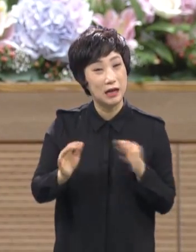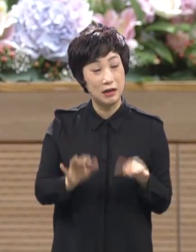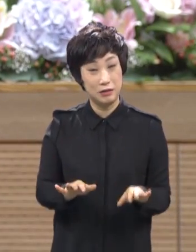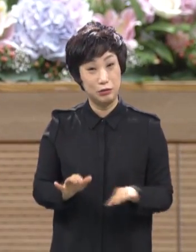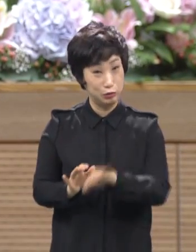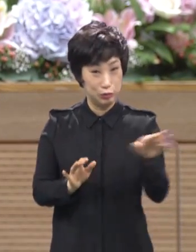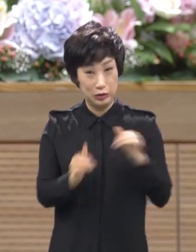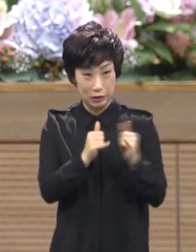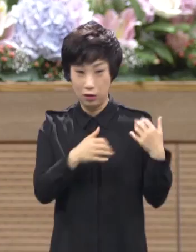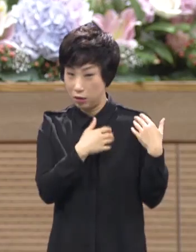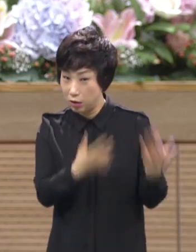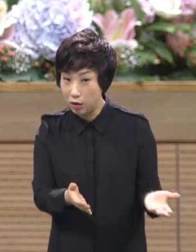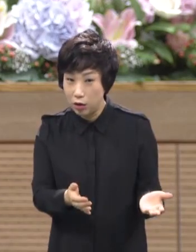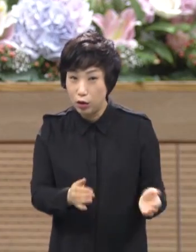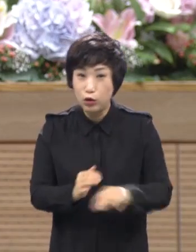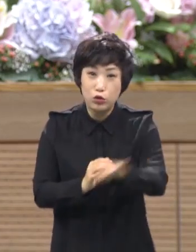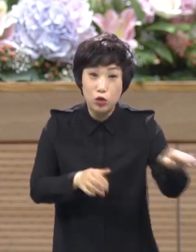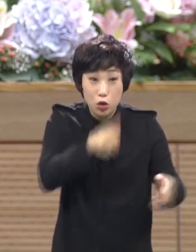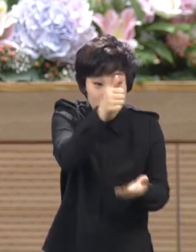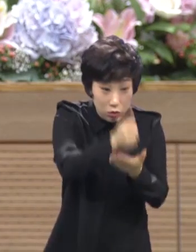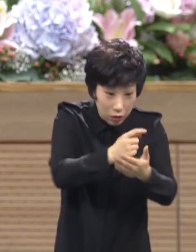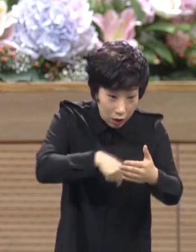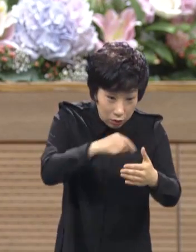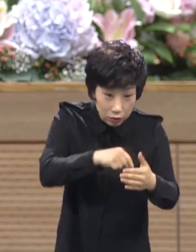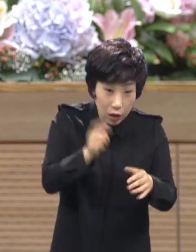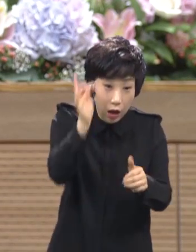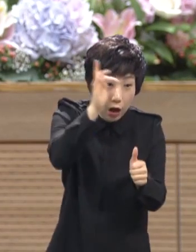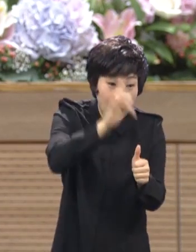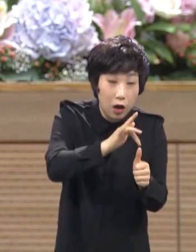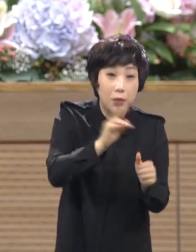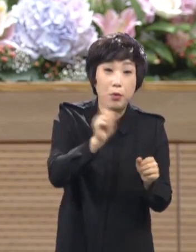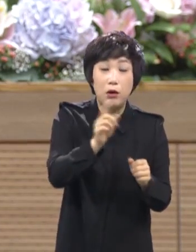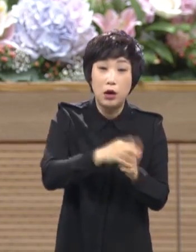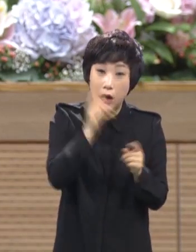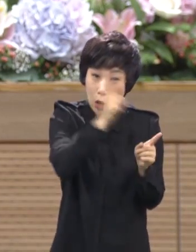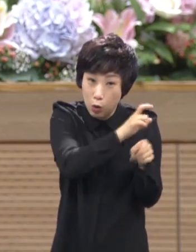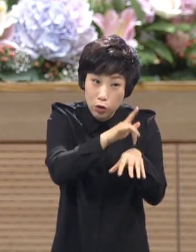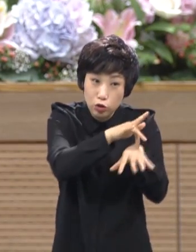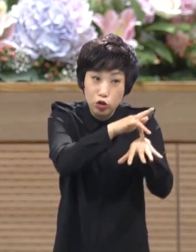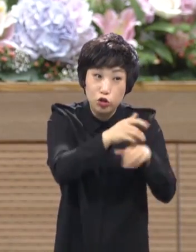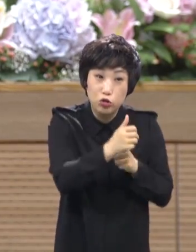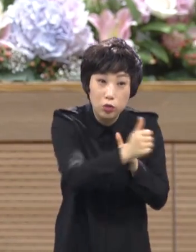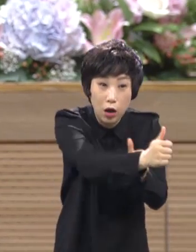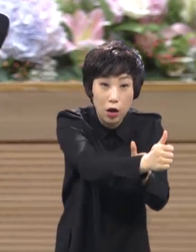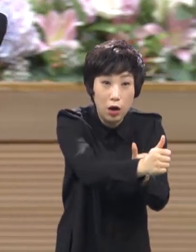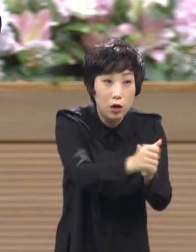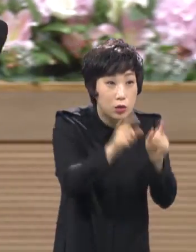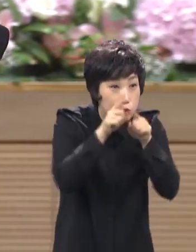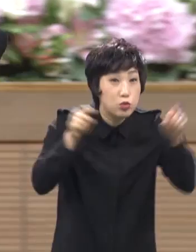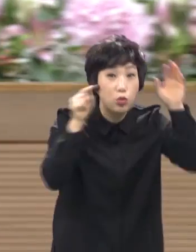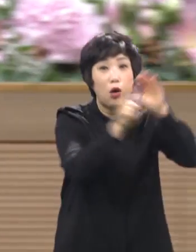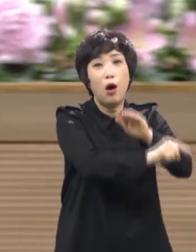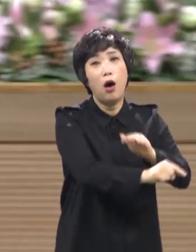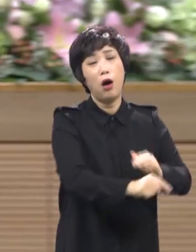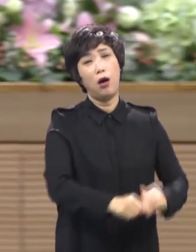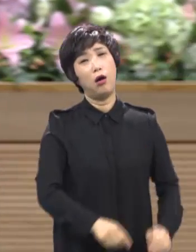놓아두면 죄 가운데서 마귀 사단 귀신 쫓아 지옥